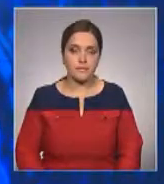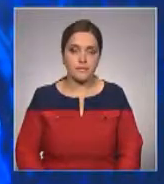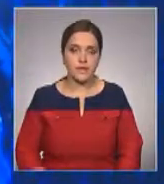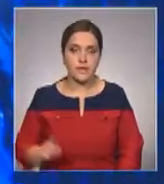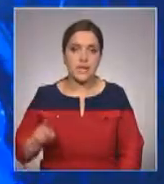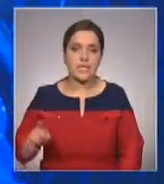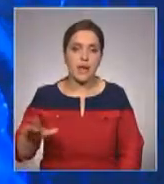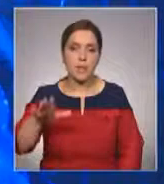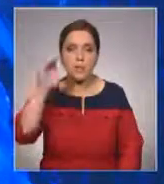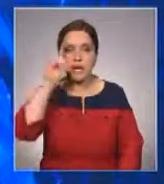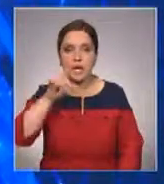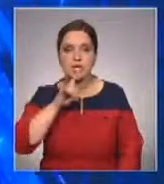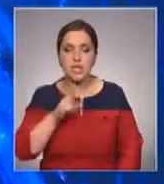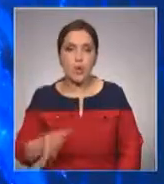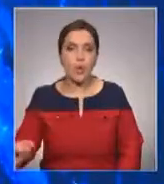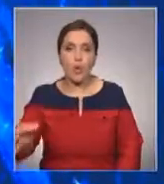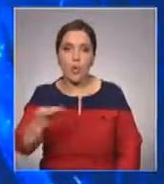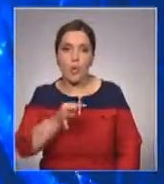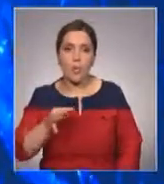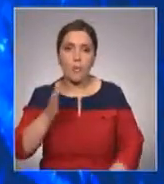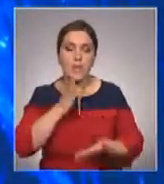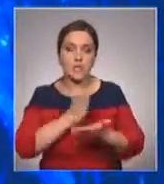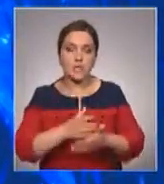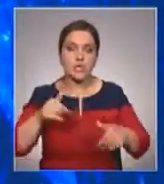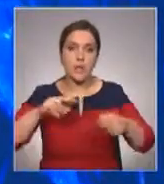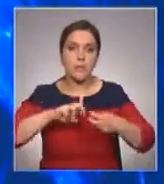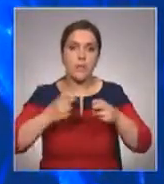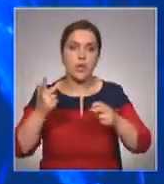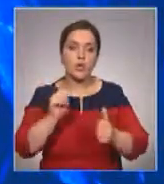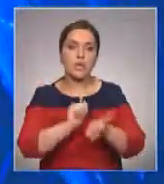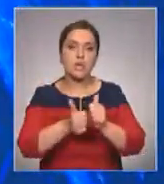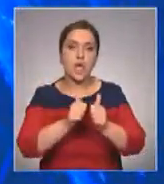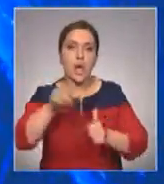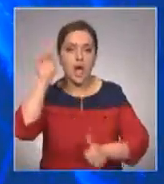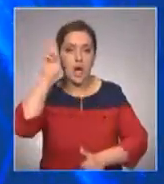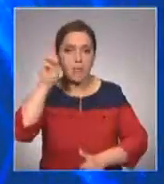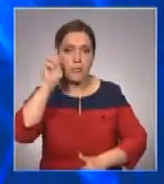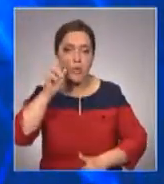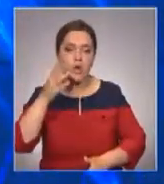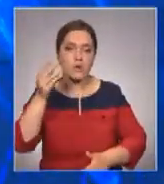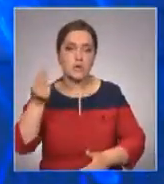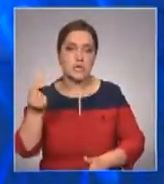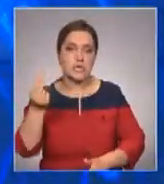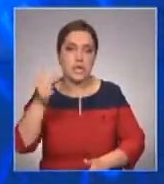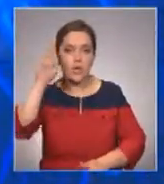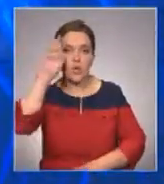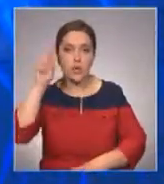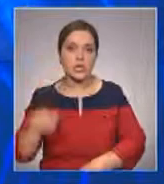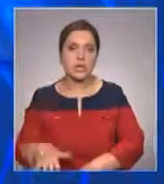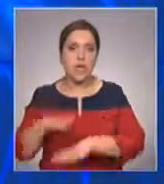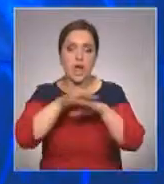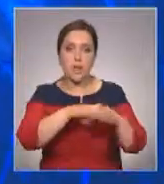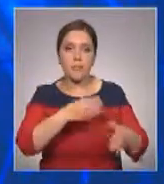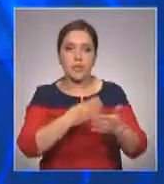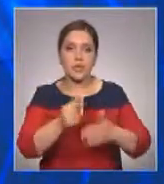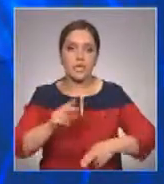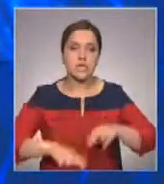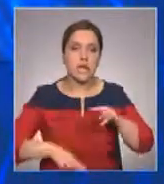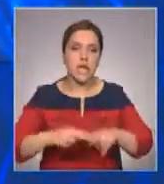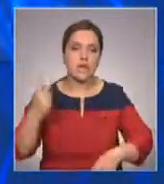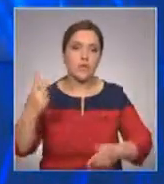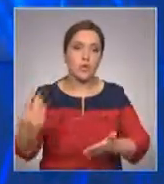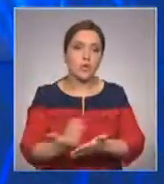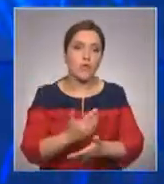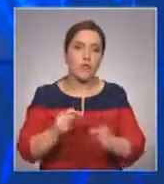В Западно-Казахстанской области, похоже, решили проблему с трехсменным обучением. За счет средств республиканского бюджета ведется строительство 2